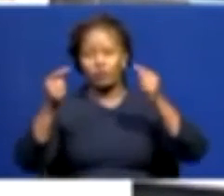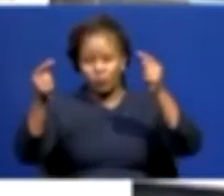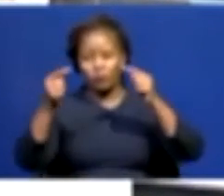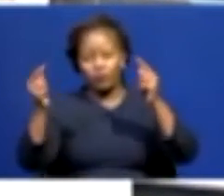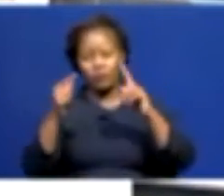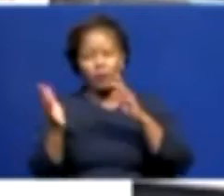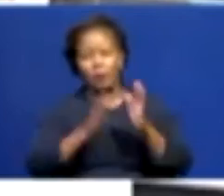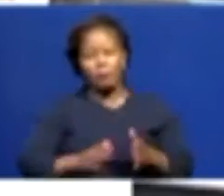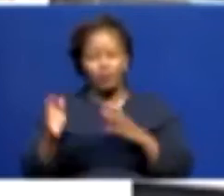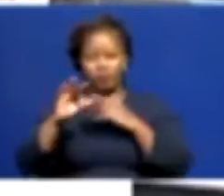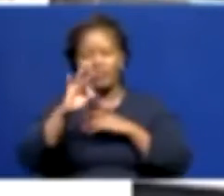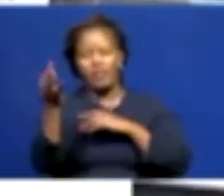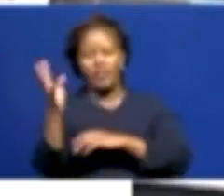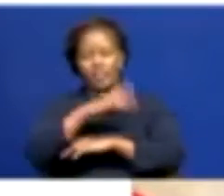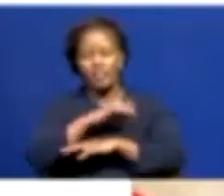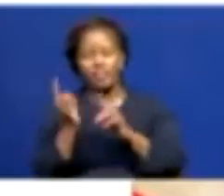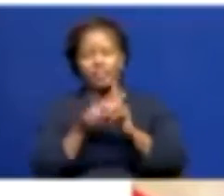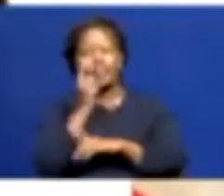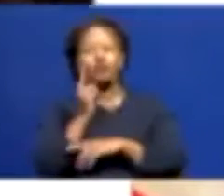kwa siku tatu kuanzia kesho.